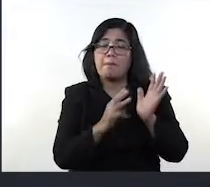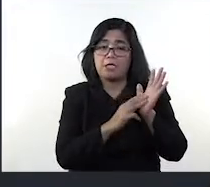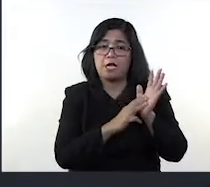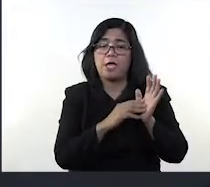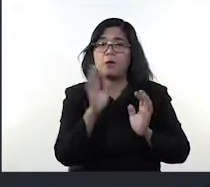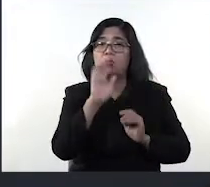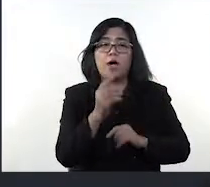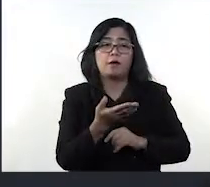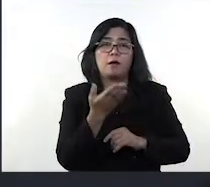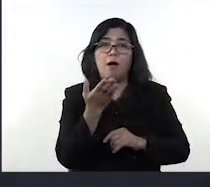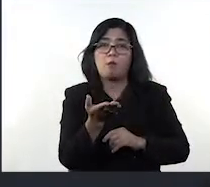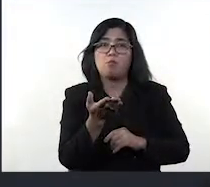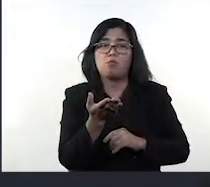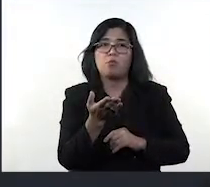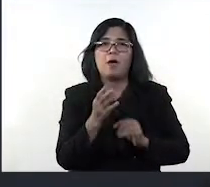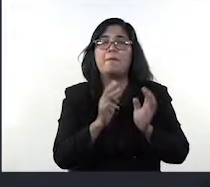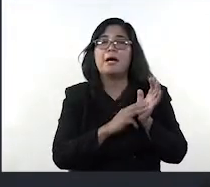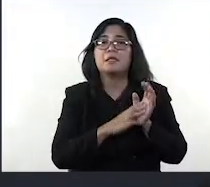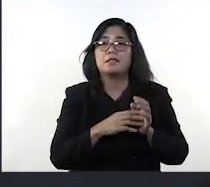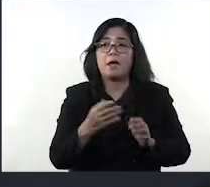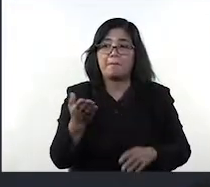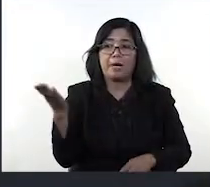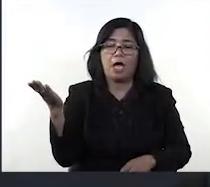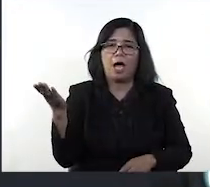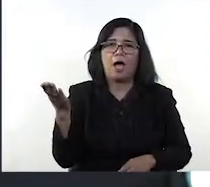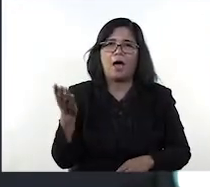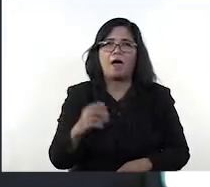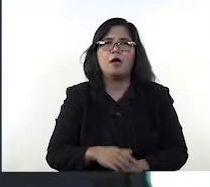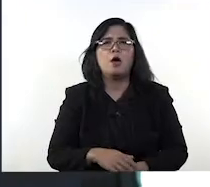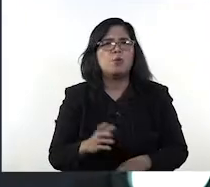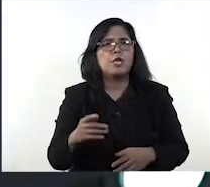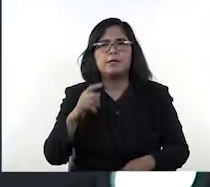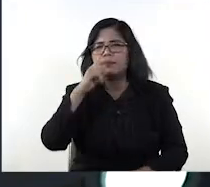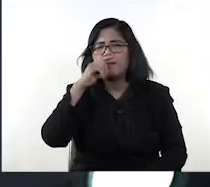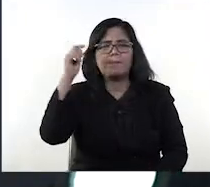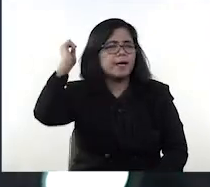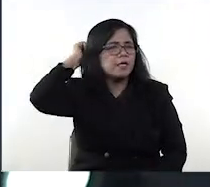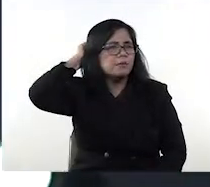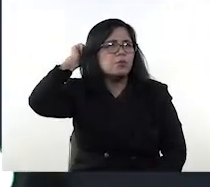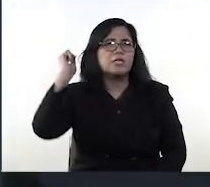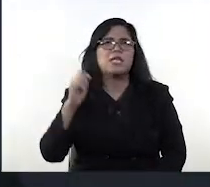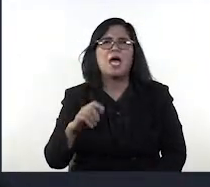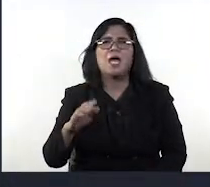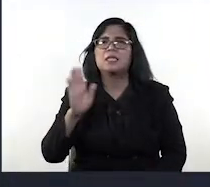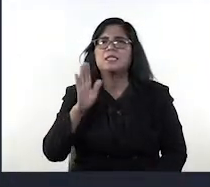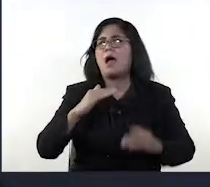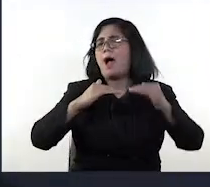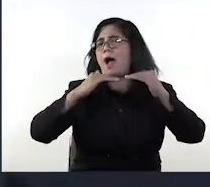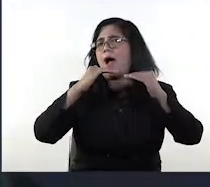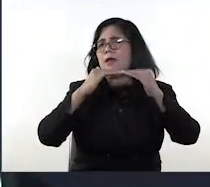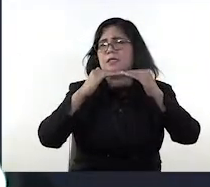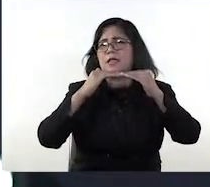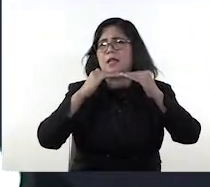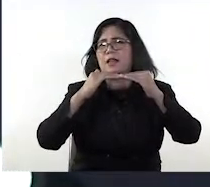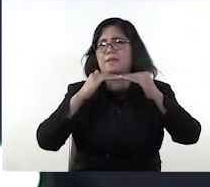you Hai the problems dmdh mungkin orangtuamu tidak adil kepadamu hai hai pertanyaan saya